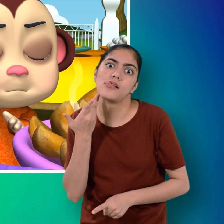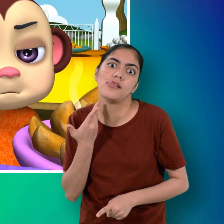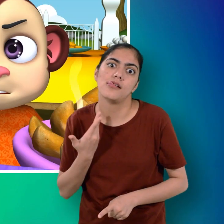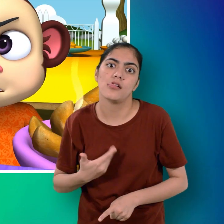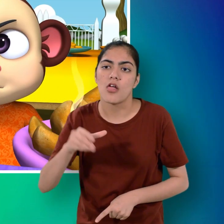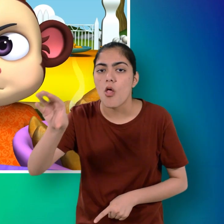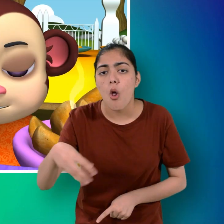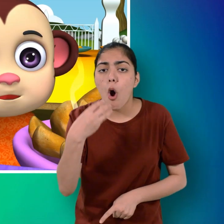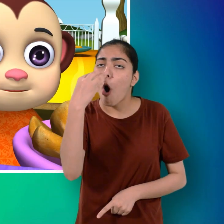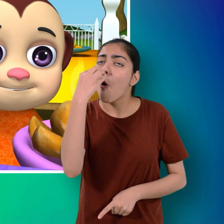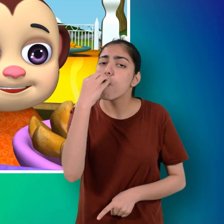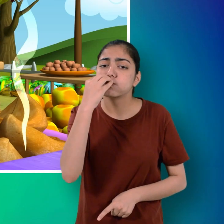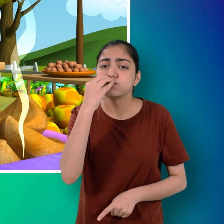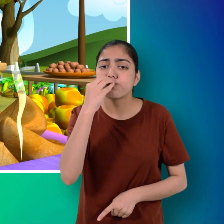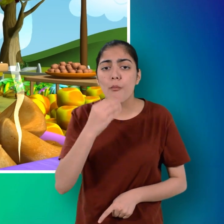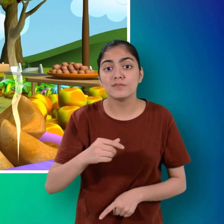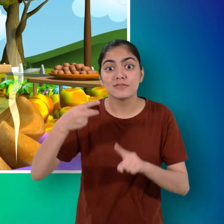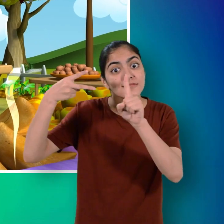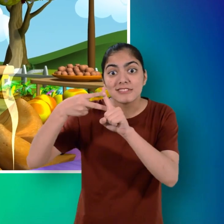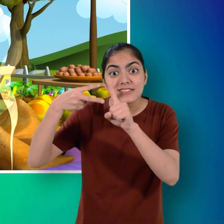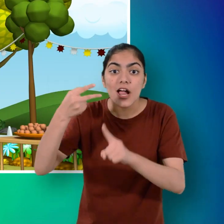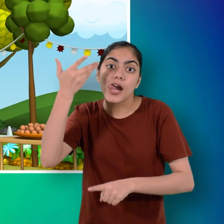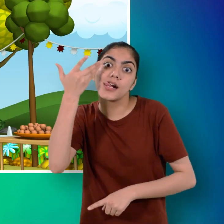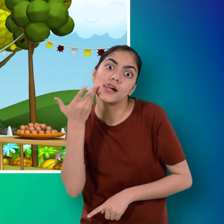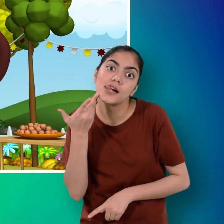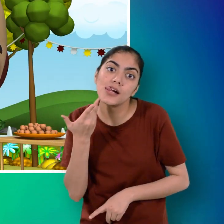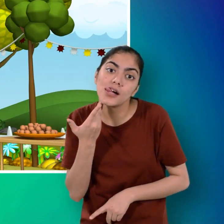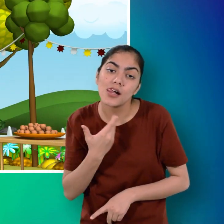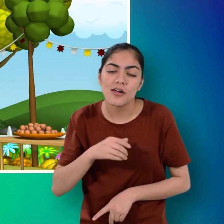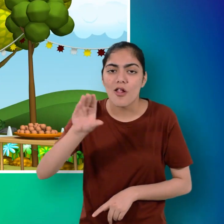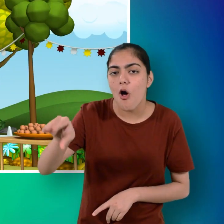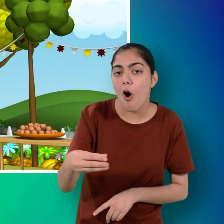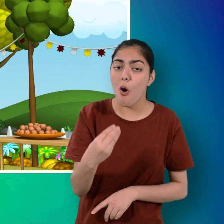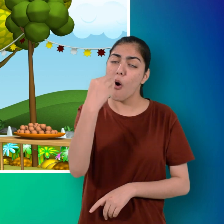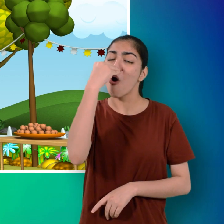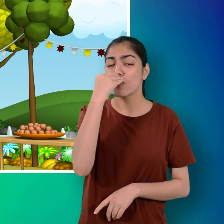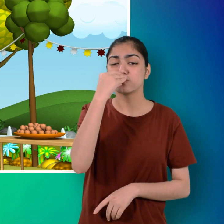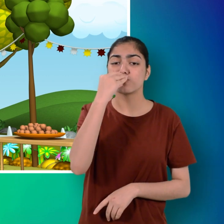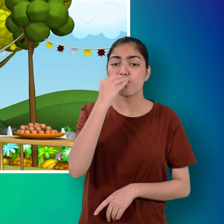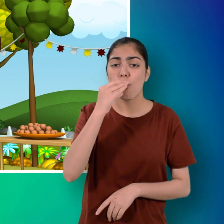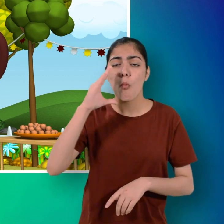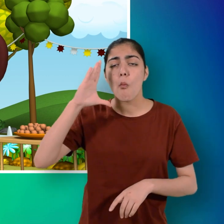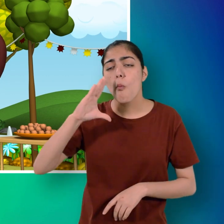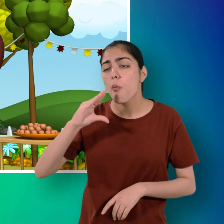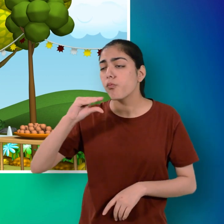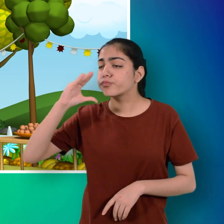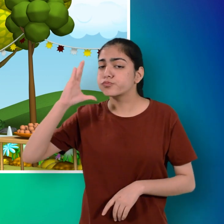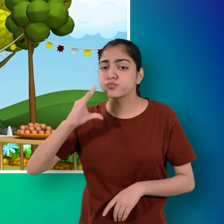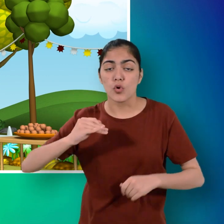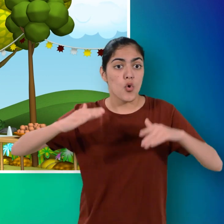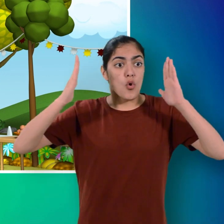समोसे पे झिलल छाया मुंह में रखा कप से। समोसे पे झिलल छाया मुंह में रखा कप